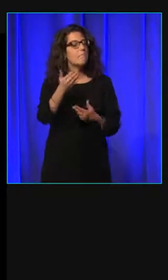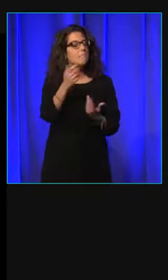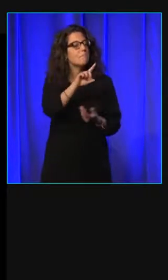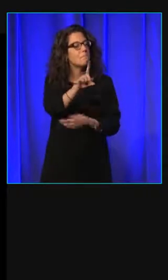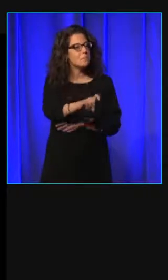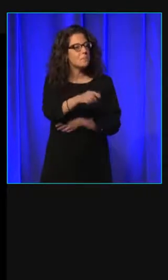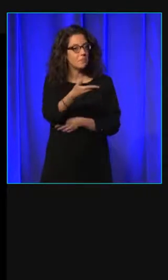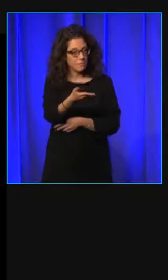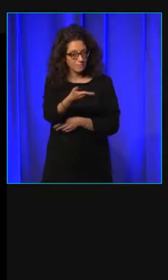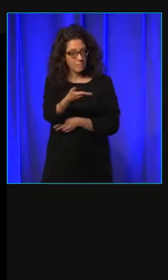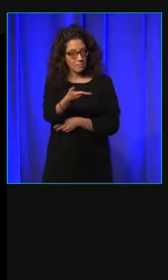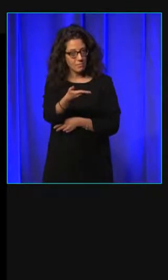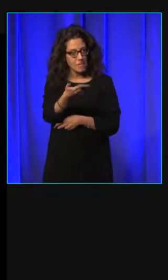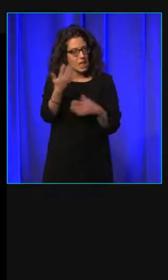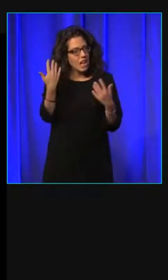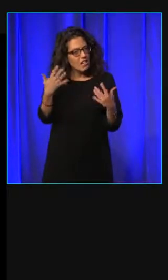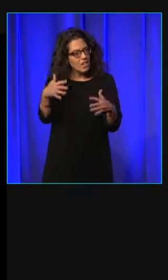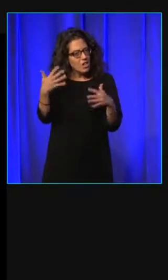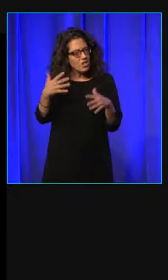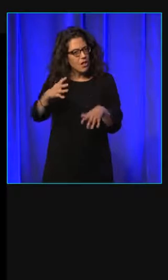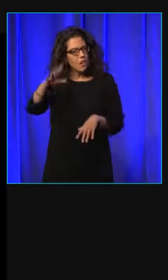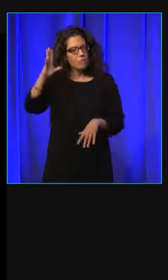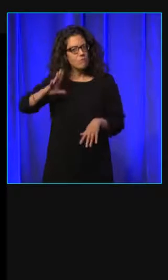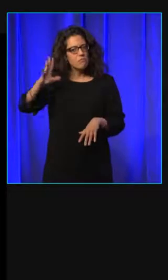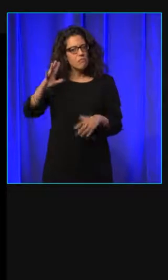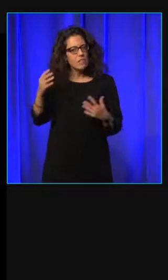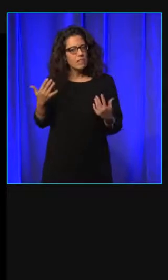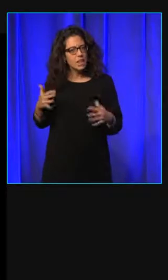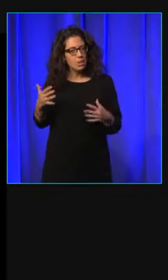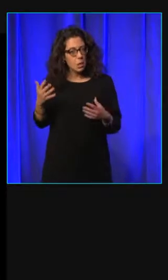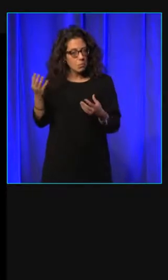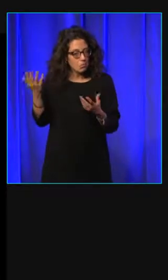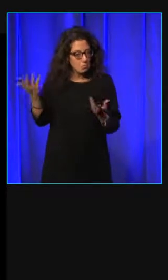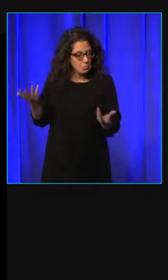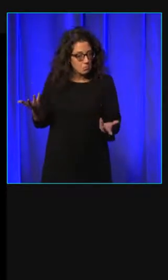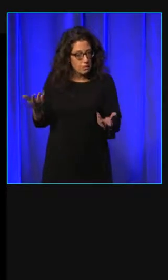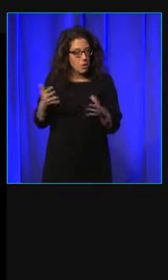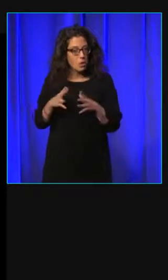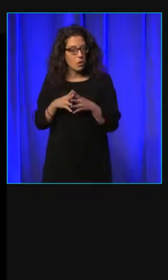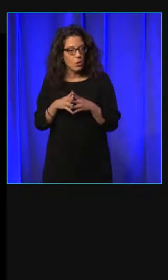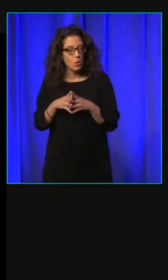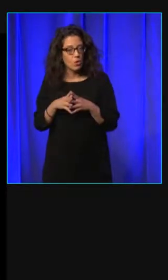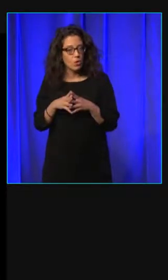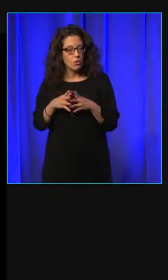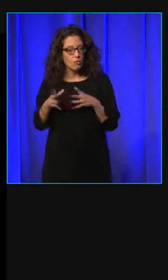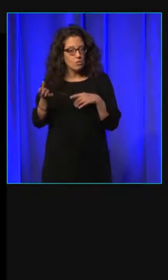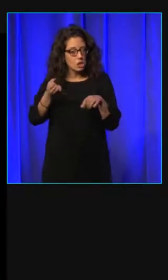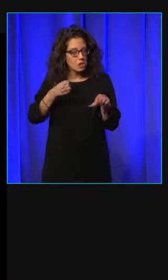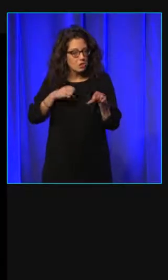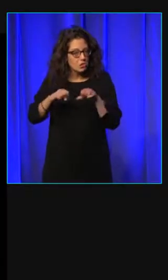que dans ta pratique, il t'arrive de faire des